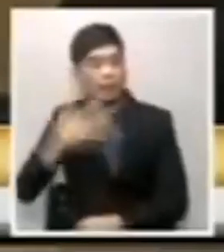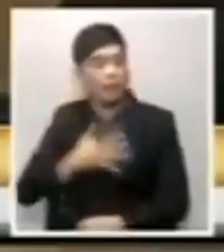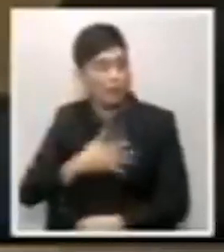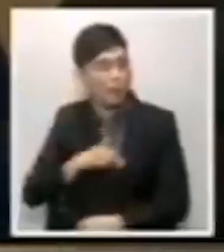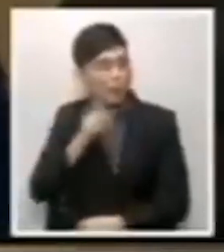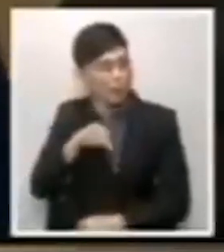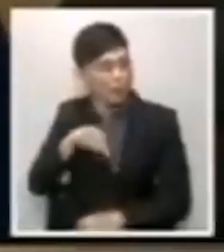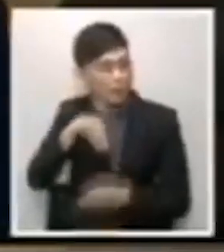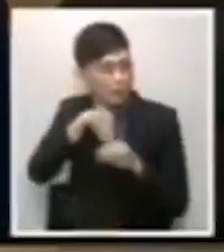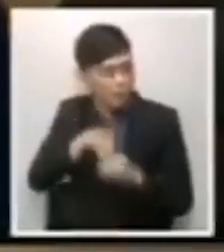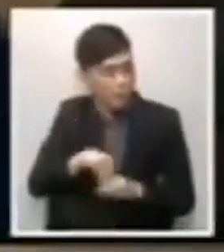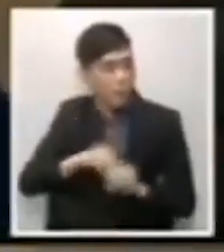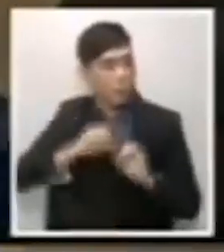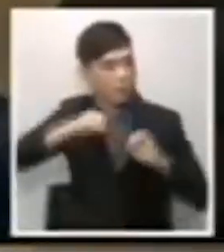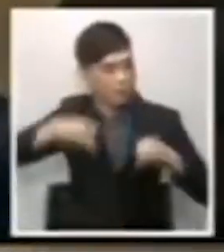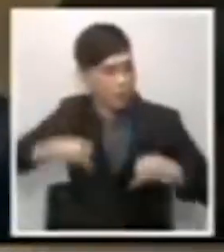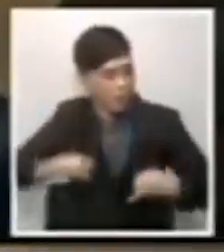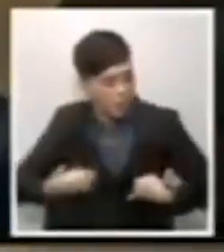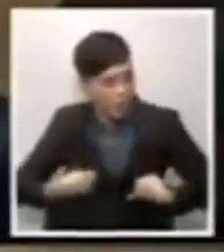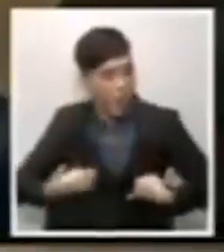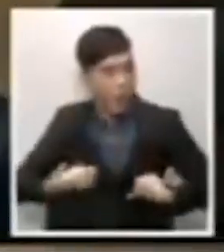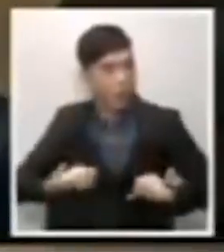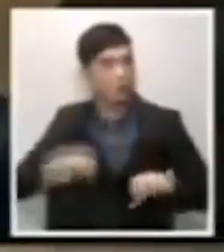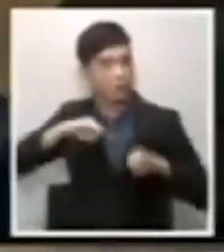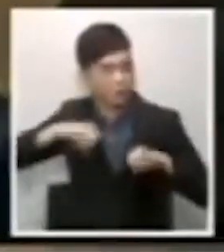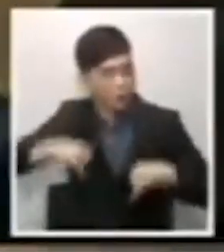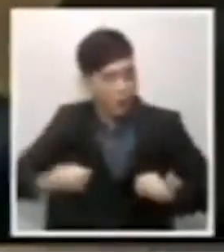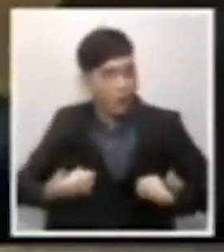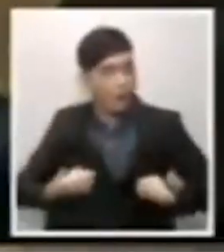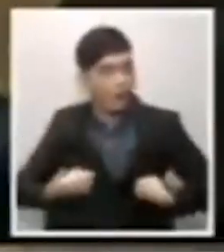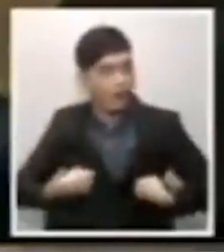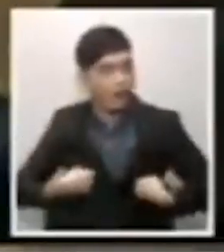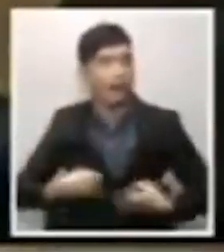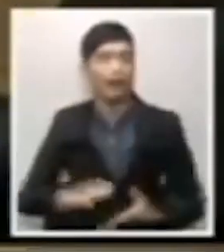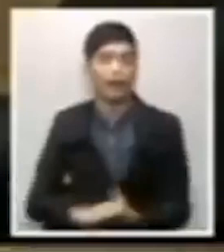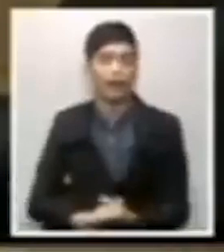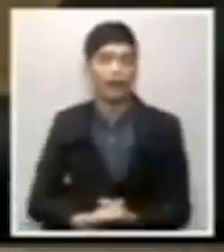ที่แล้วตั้งตัวเองขึ้นมาเป็นเจ้าที่ผมสรุปแล้วครับท่านประธานจะจบแล้ว